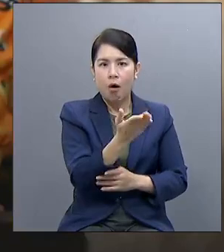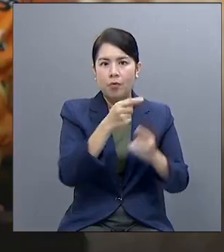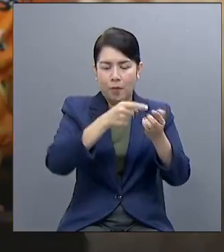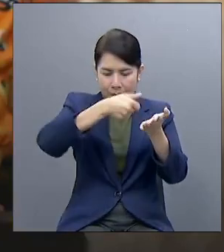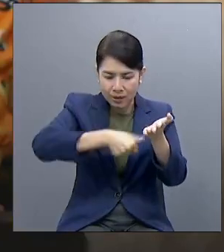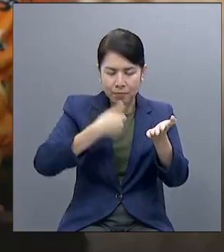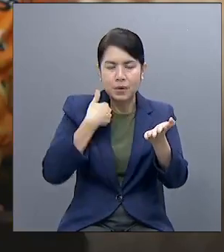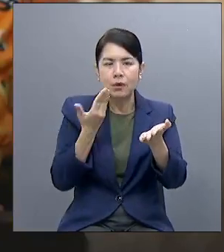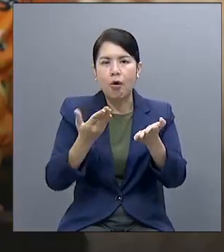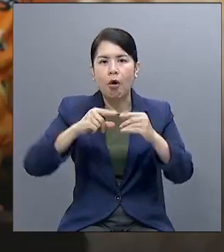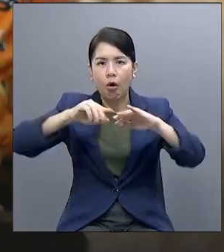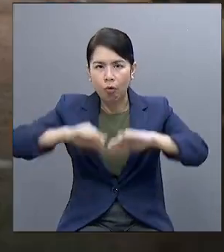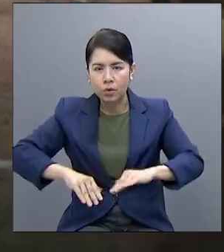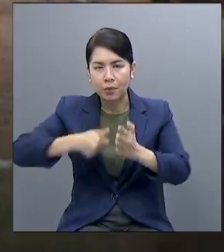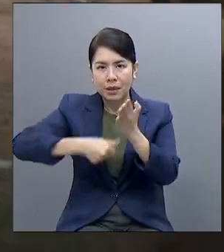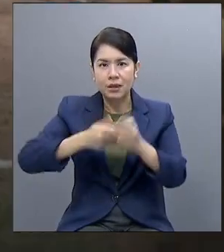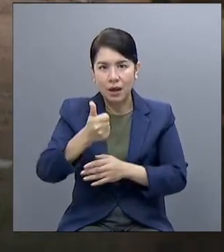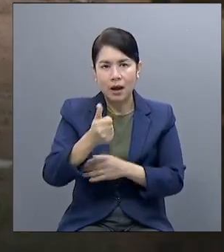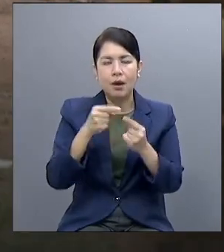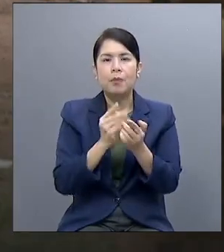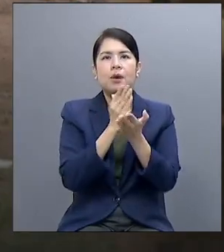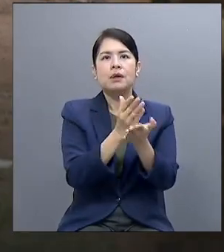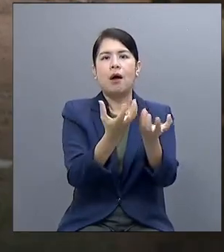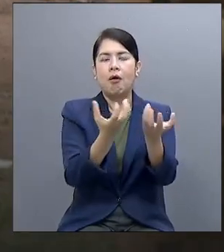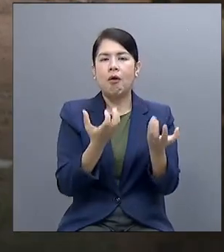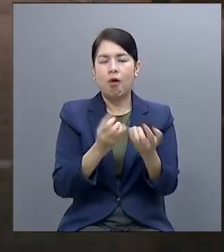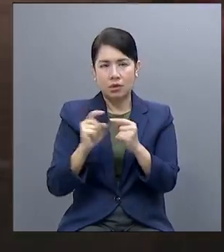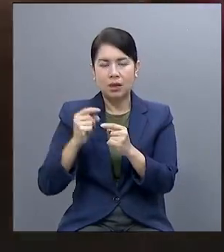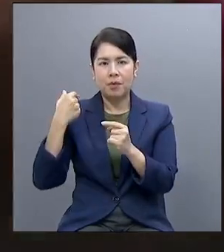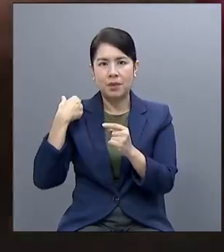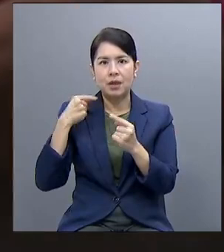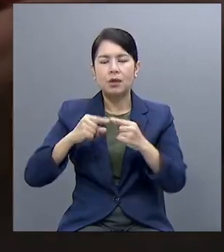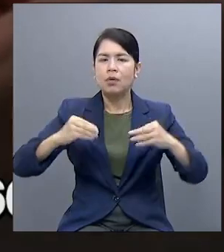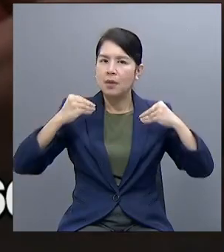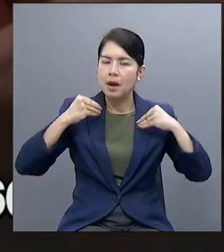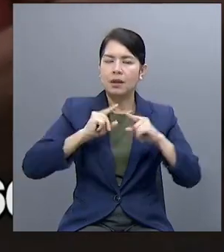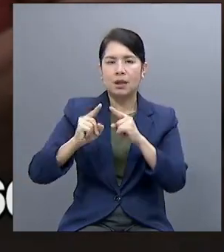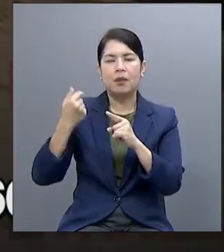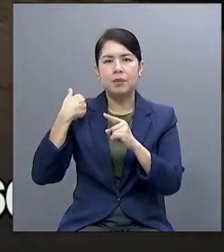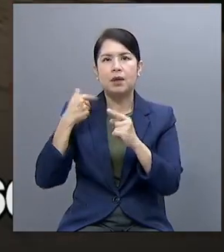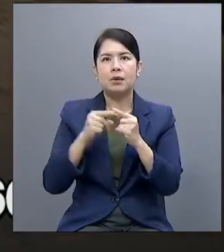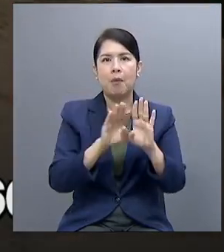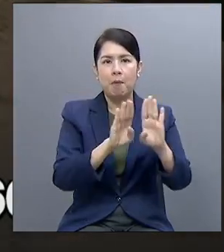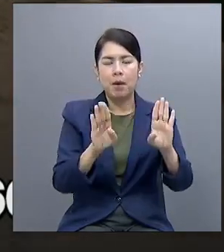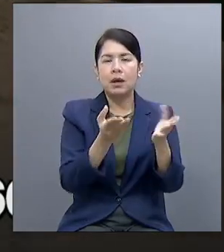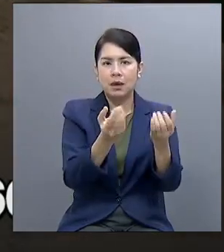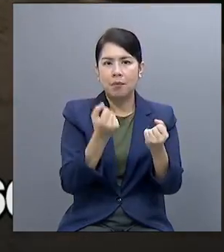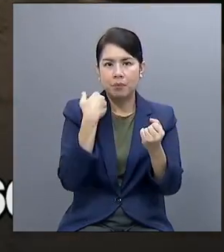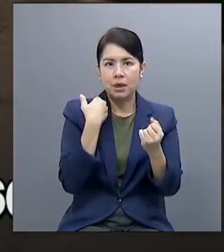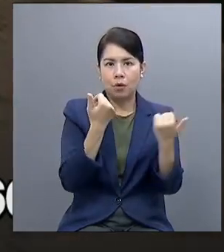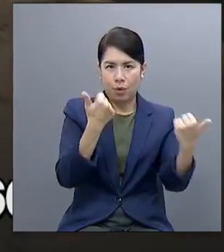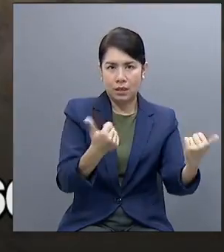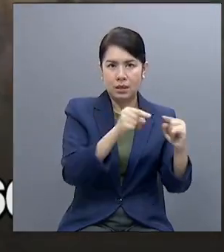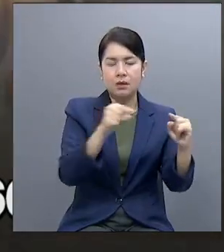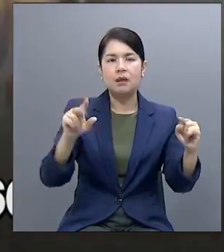ได้หรือร่วมบริจาคเสื้อผ้าเครื่องนุ่งห่มอุปกรณ์การเรียนและกีฬาเปิดรับบริจาคตั้งแต่วันนี้ถึงวันที่30พฤศจิ